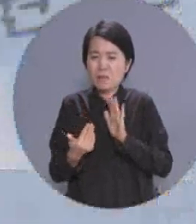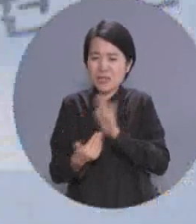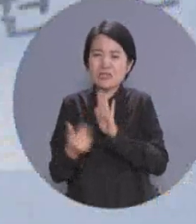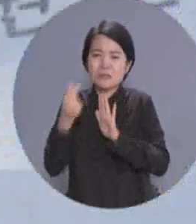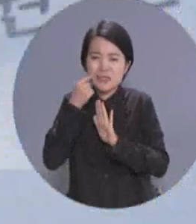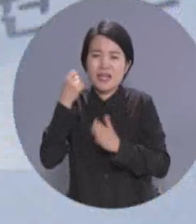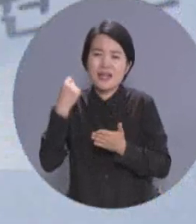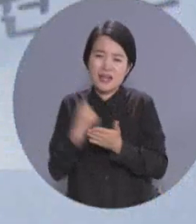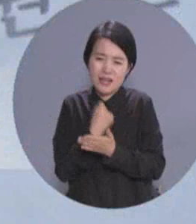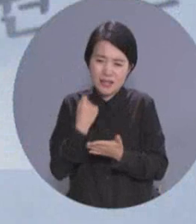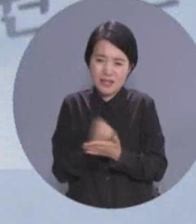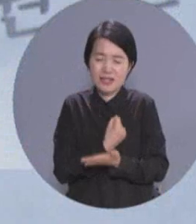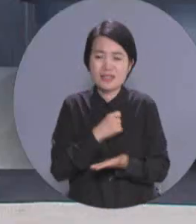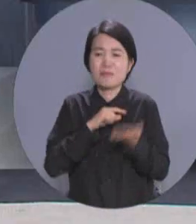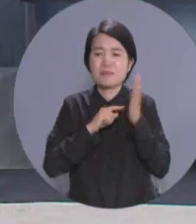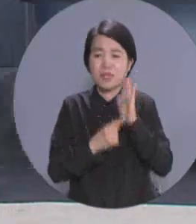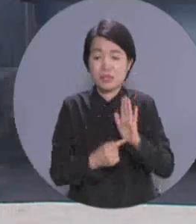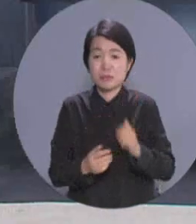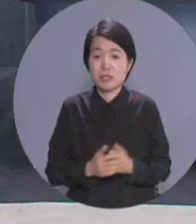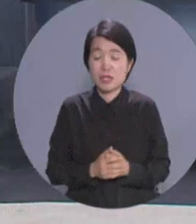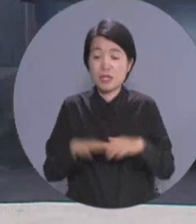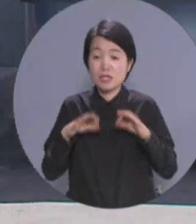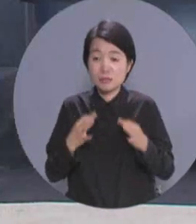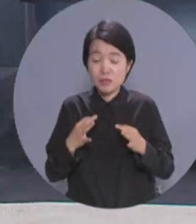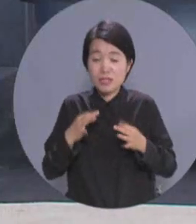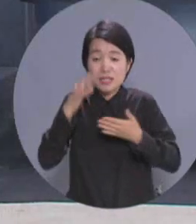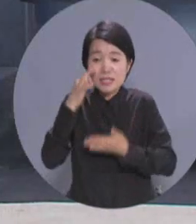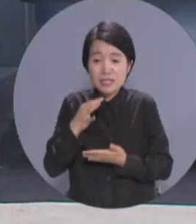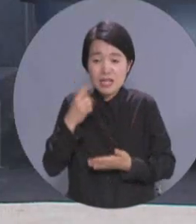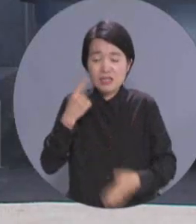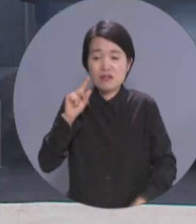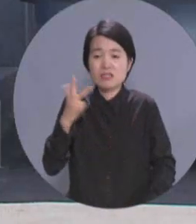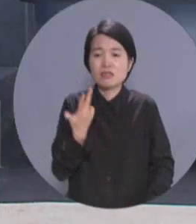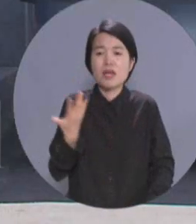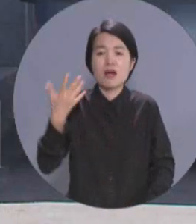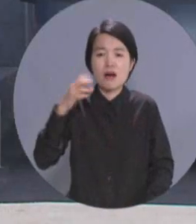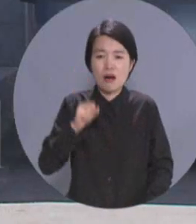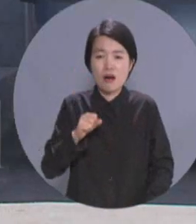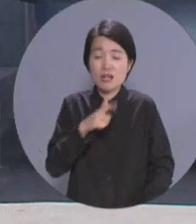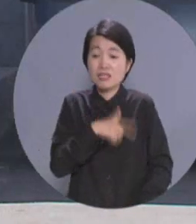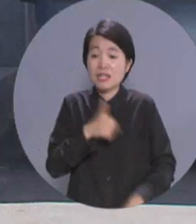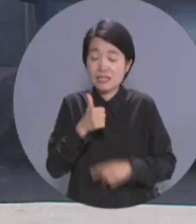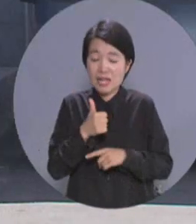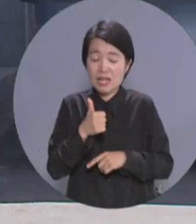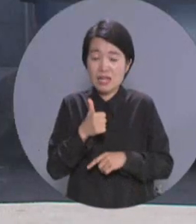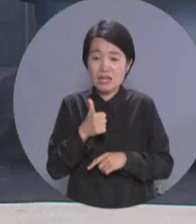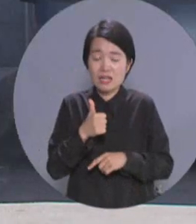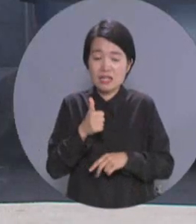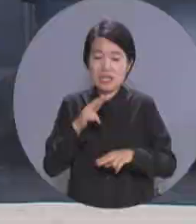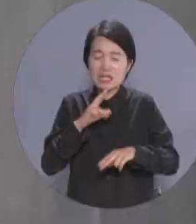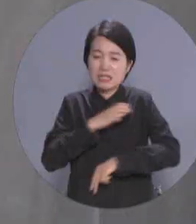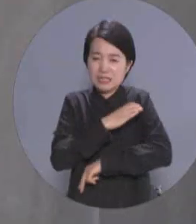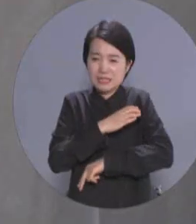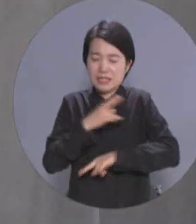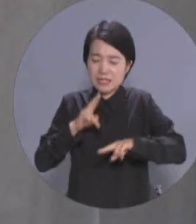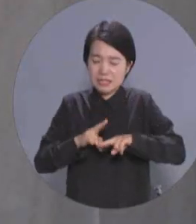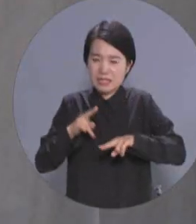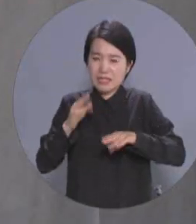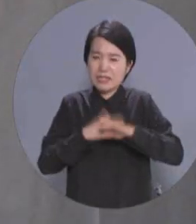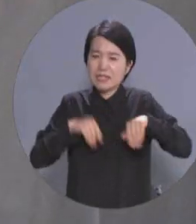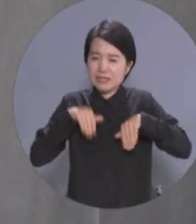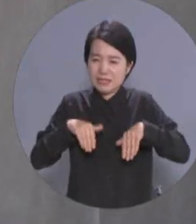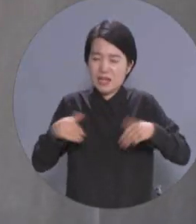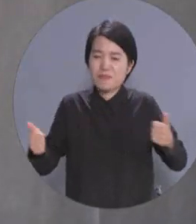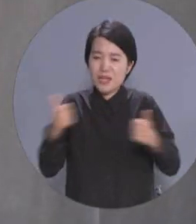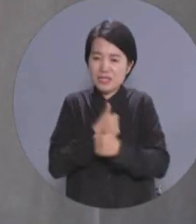안타깝다는 반응을 내놨습니다이 금고의 자산 규모는 1700억 원 이사장은 직원 인사권을 가지고 연봉 1억